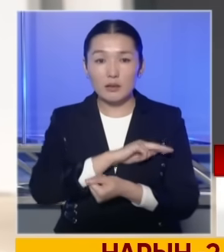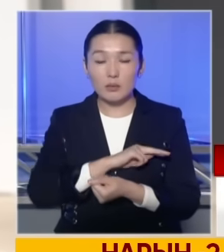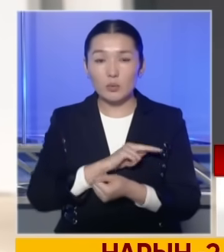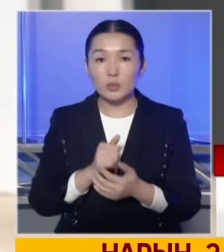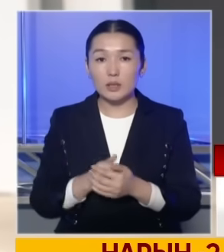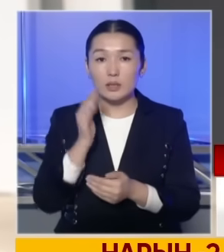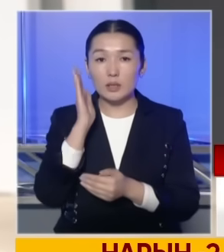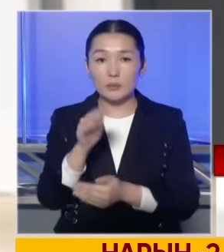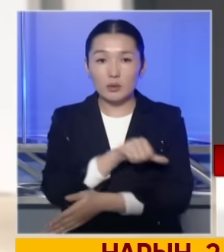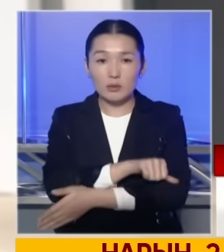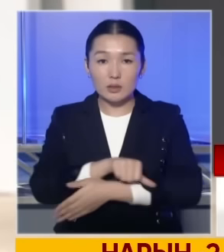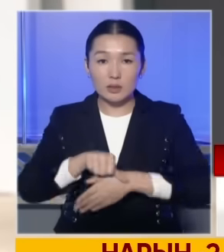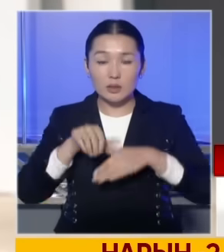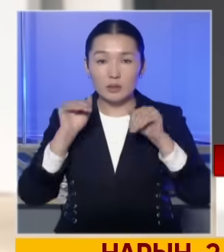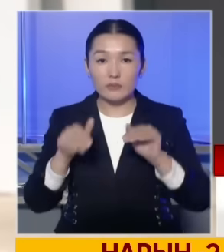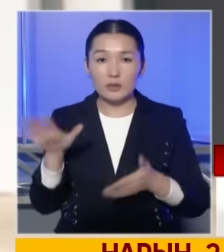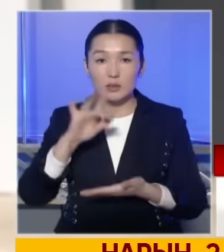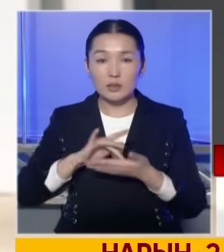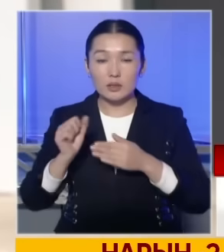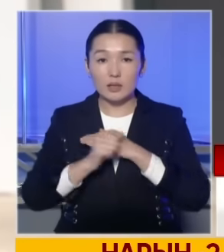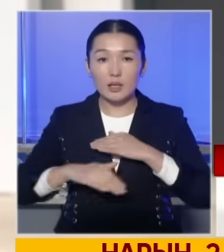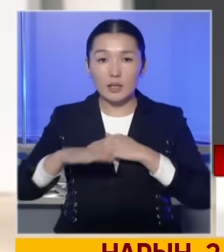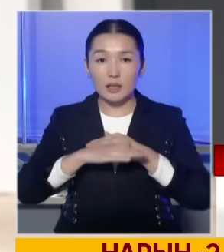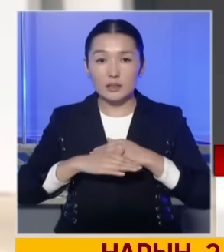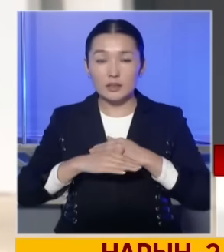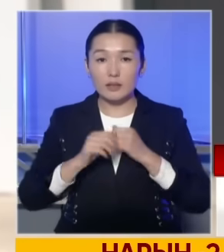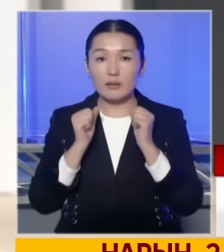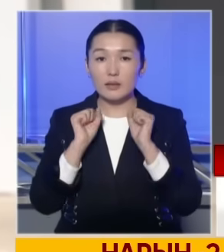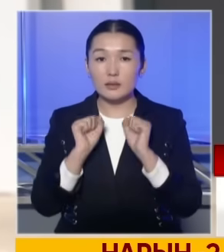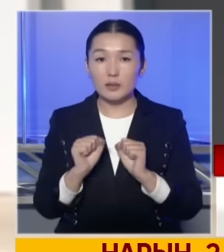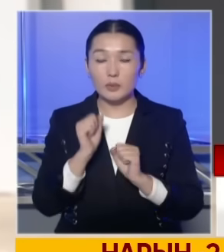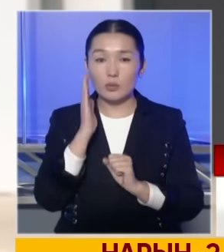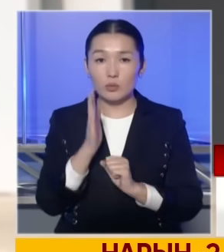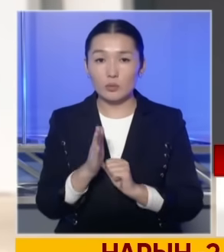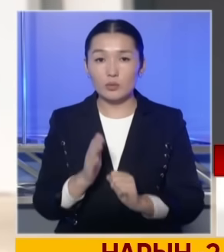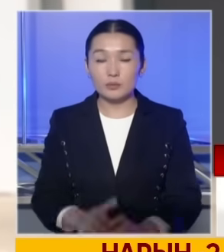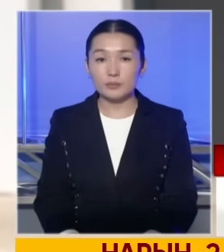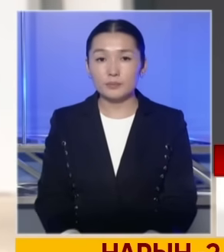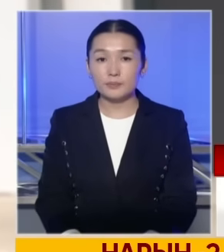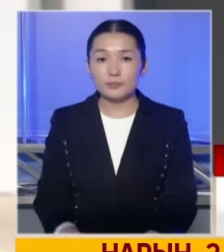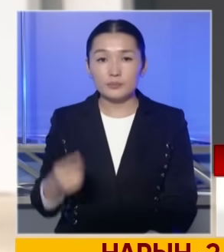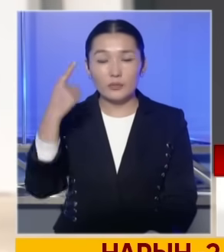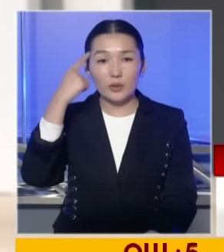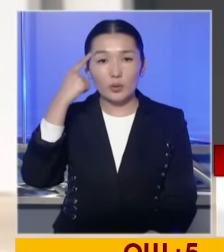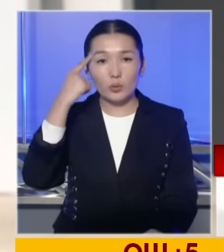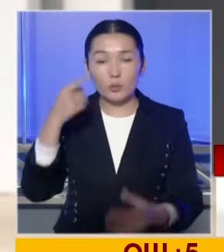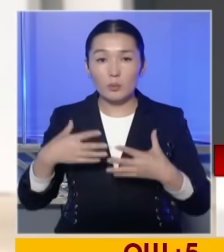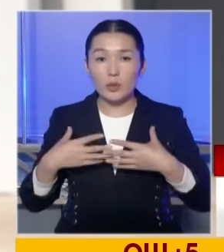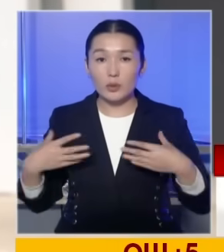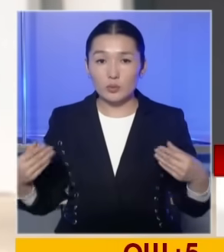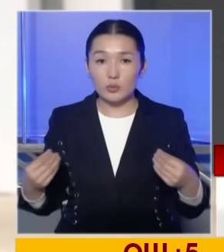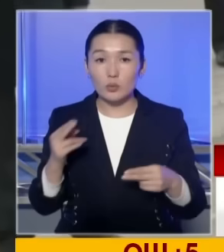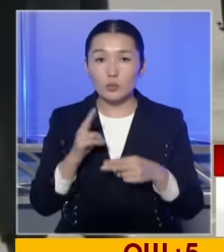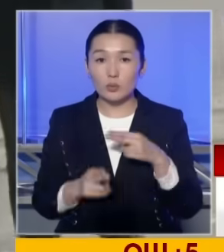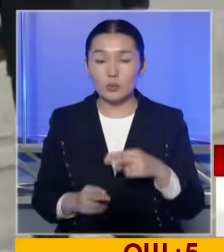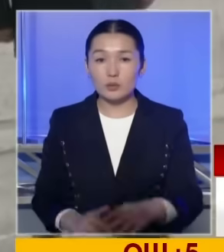буюрса, чек арабыз чечилип, Орто Азия чөлкөмүндө стабилдүүлүк орногон күн да келет. Мен ойлоп жатам, жазга чейин барып бүтөбүз